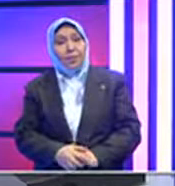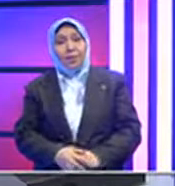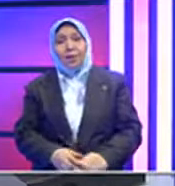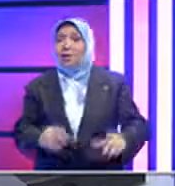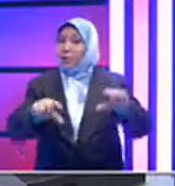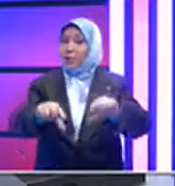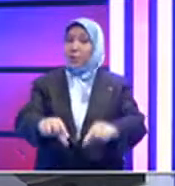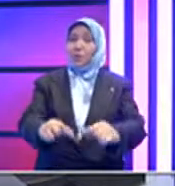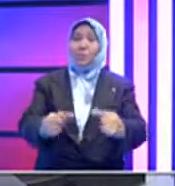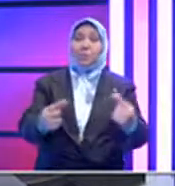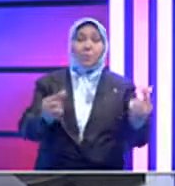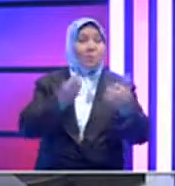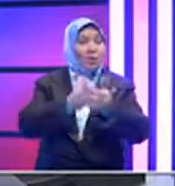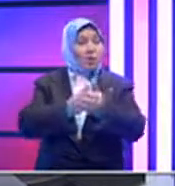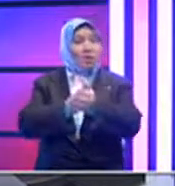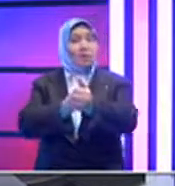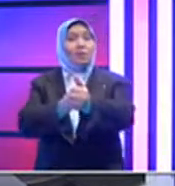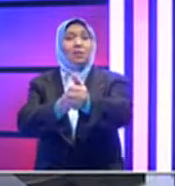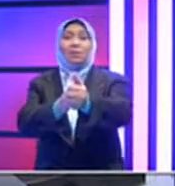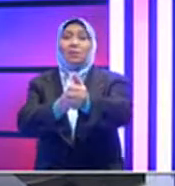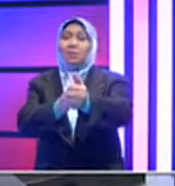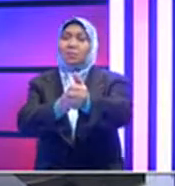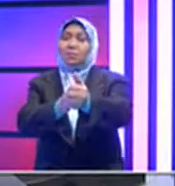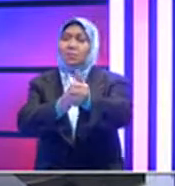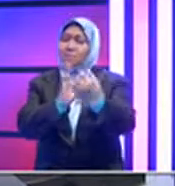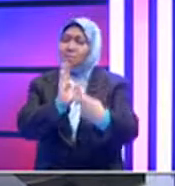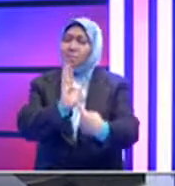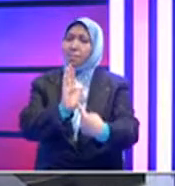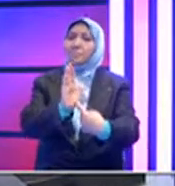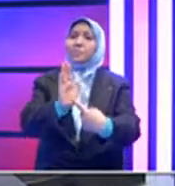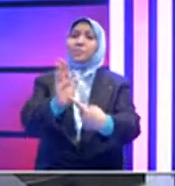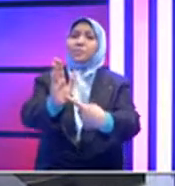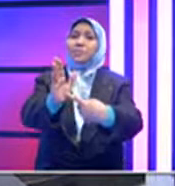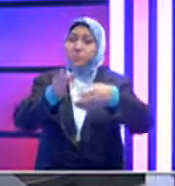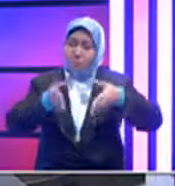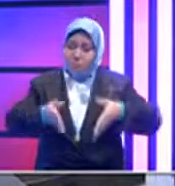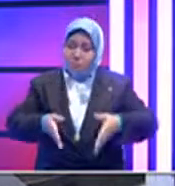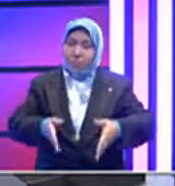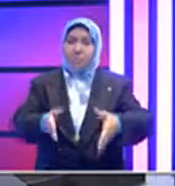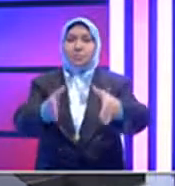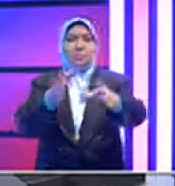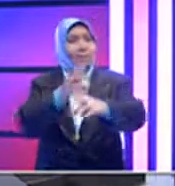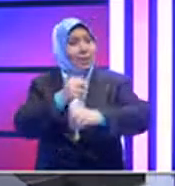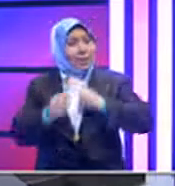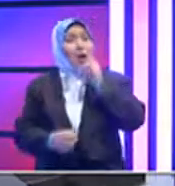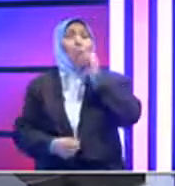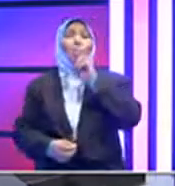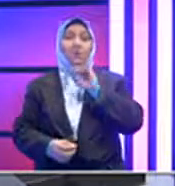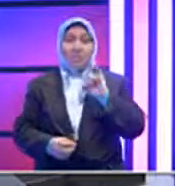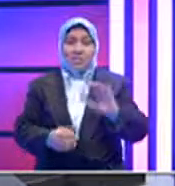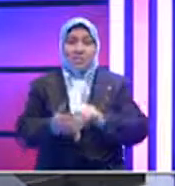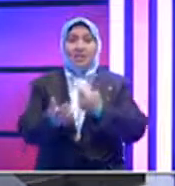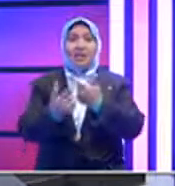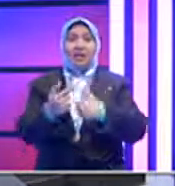Alquran panduan penuh Ajun Jalan dapatkan Yahudi Cinderella